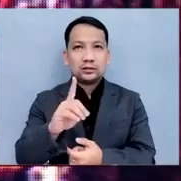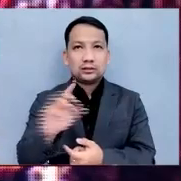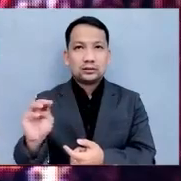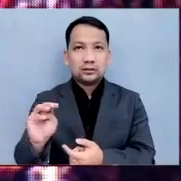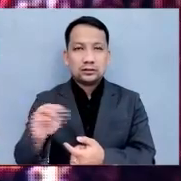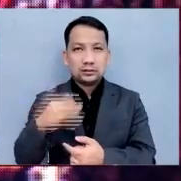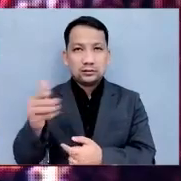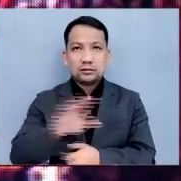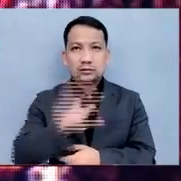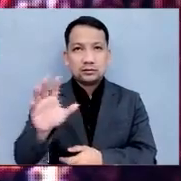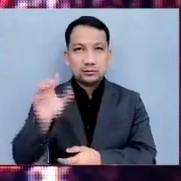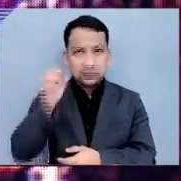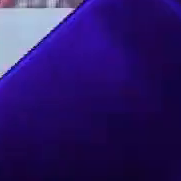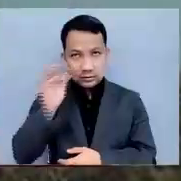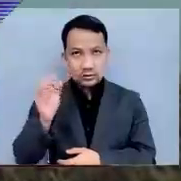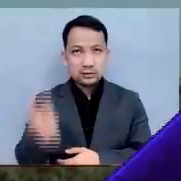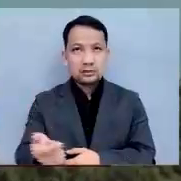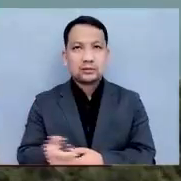yan si Shaila Francisco.